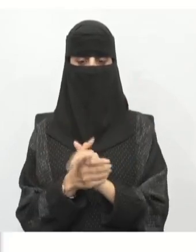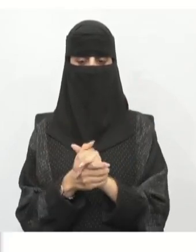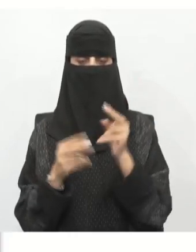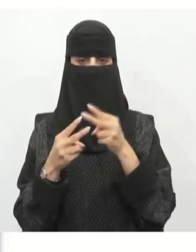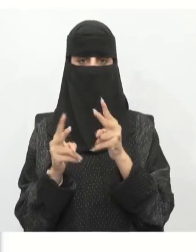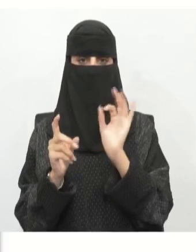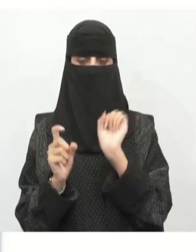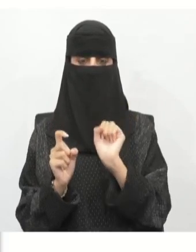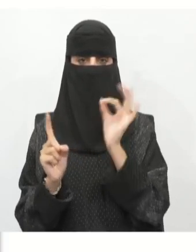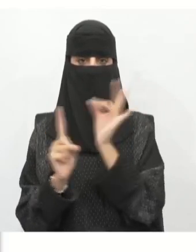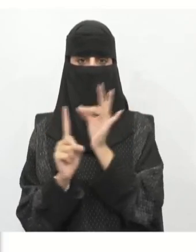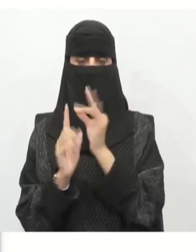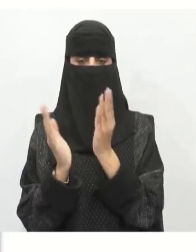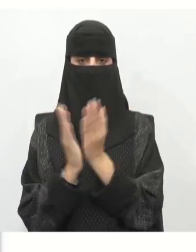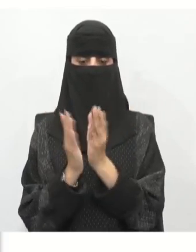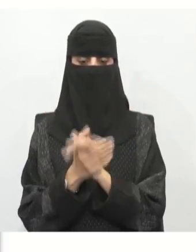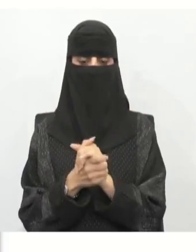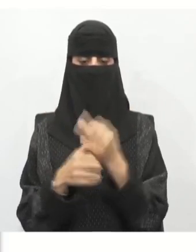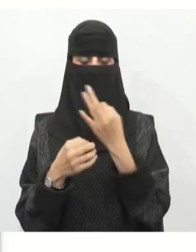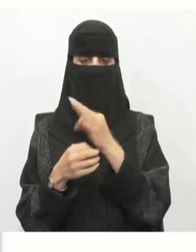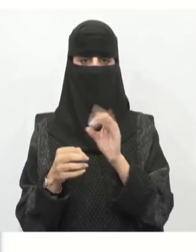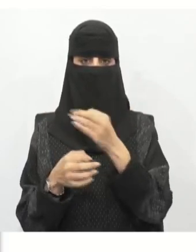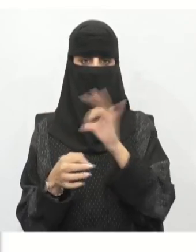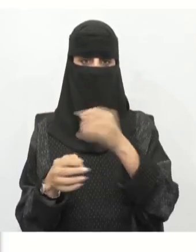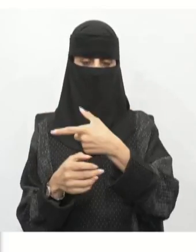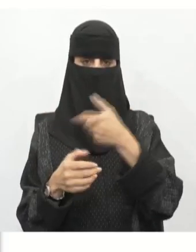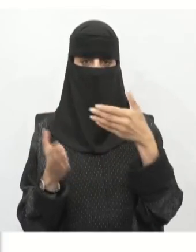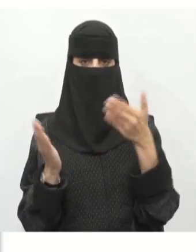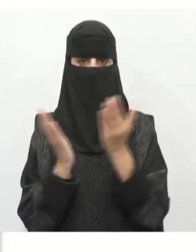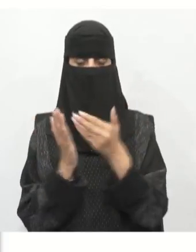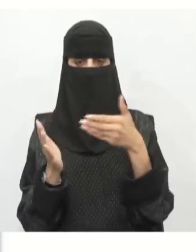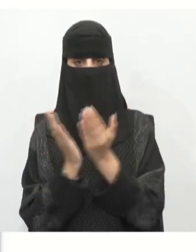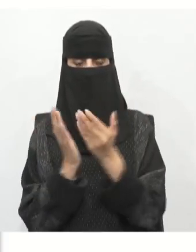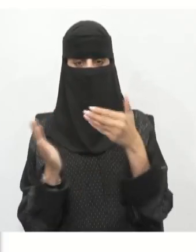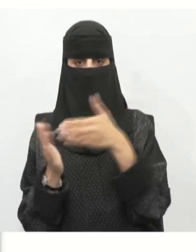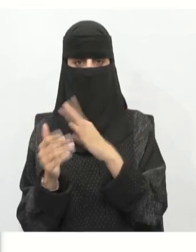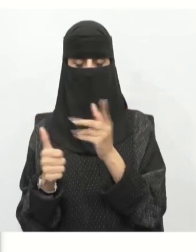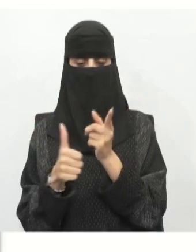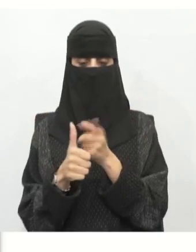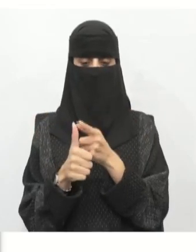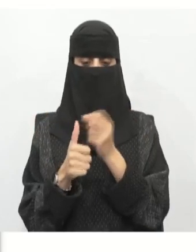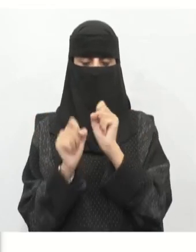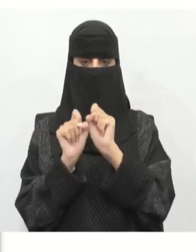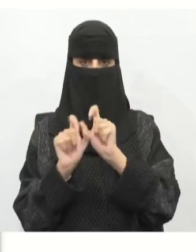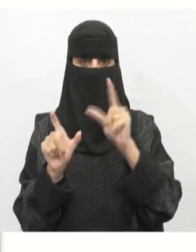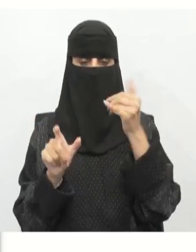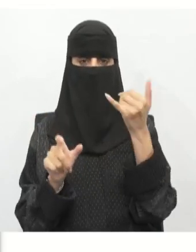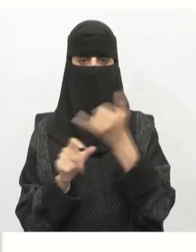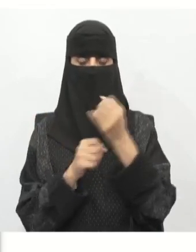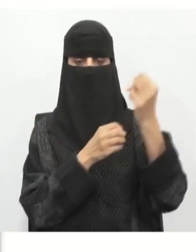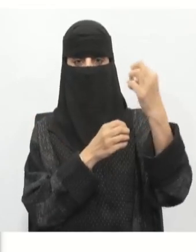الدرس يتوقع من المتعلم في نهايه الدرس اولا يوضح اهميه اشعه